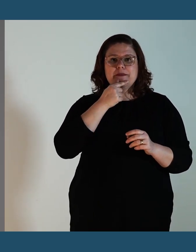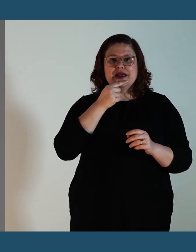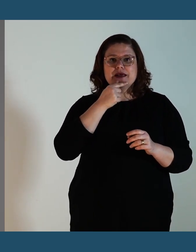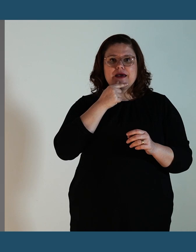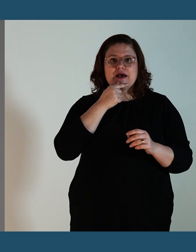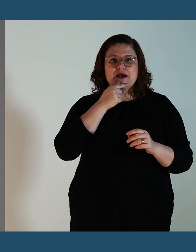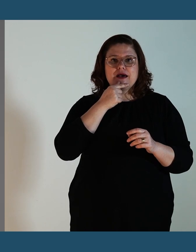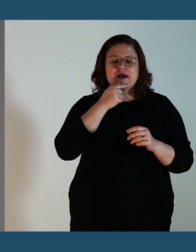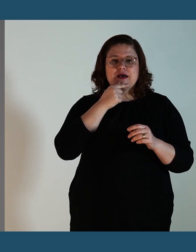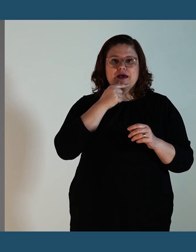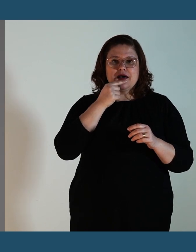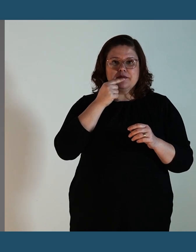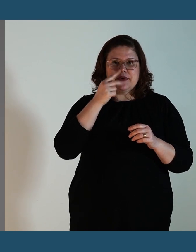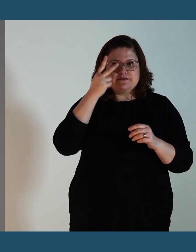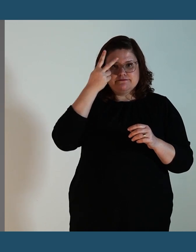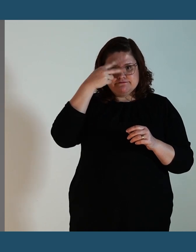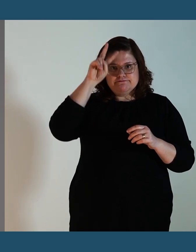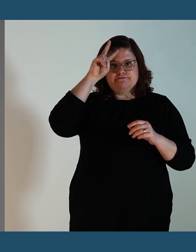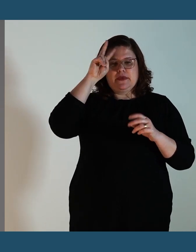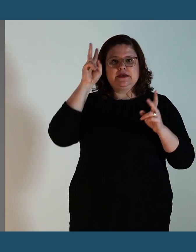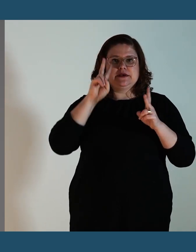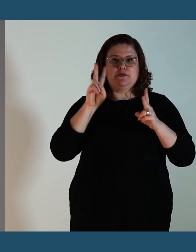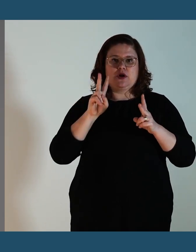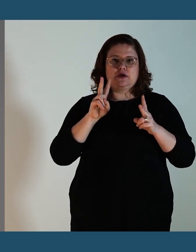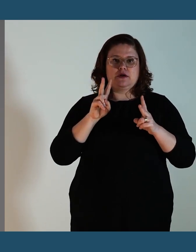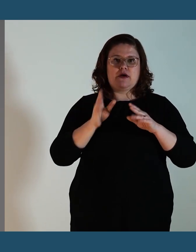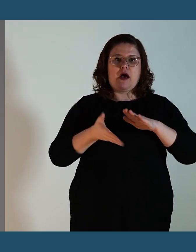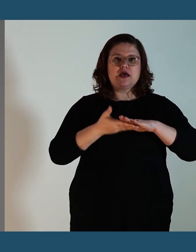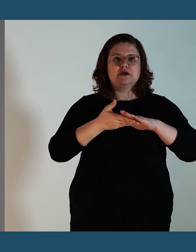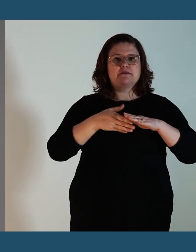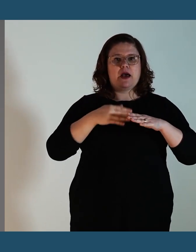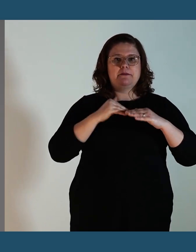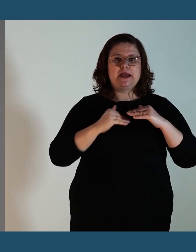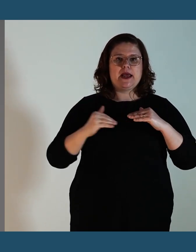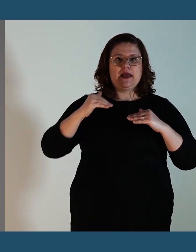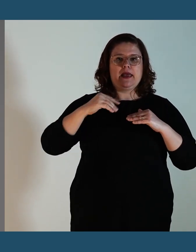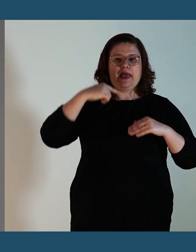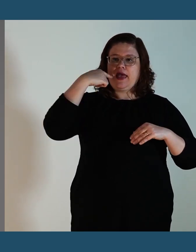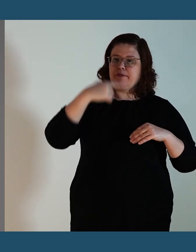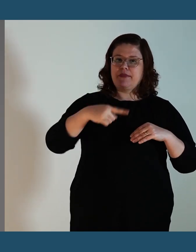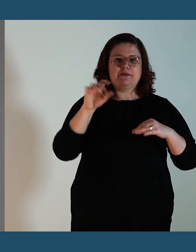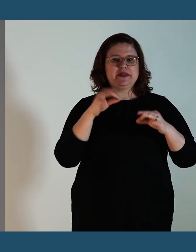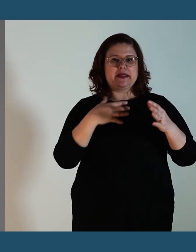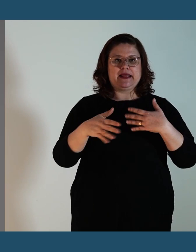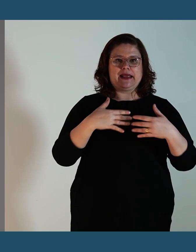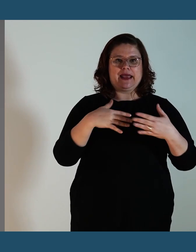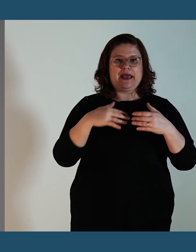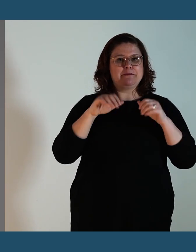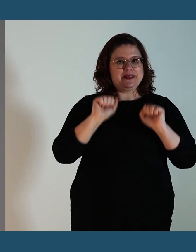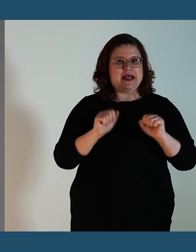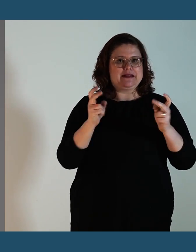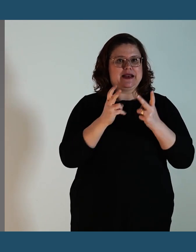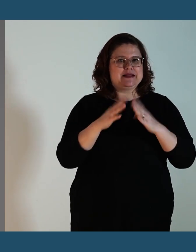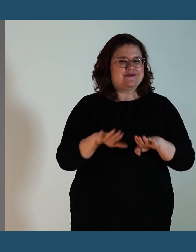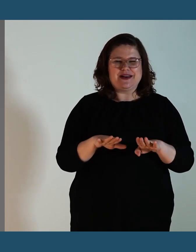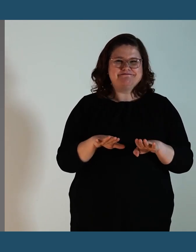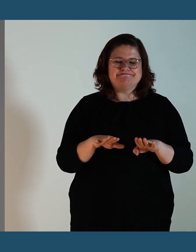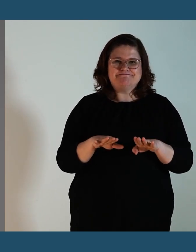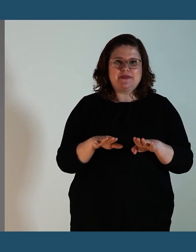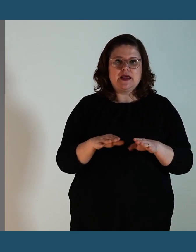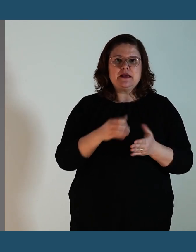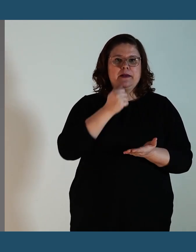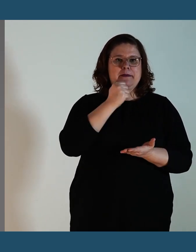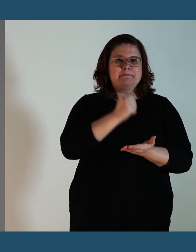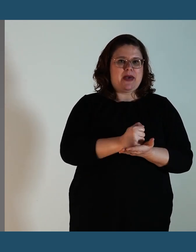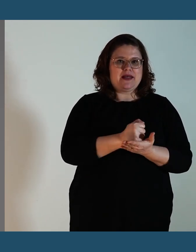vahingossa asetun siihen asemaan, että minä täältä kerron, miten sen asian pitää olla. Ei ole helppo olla